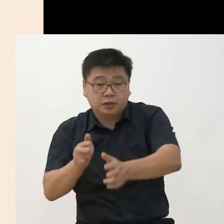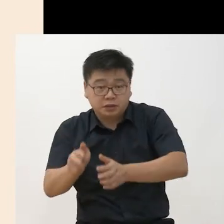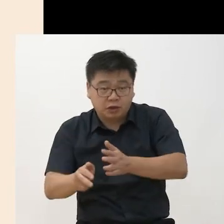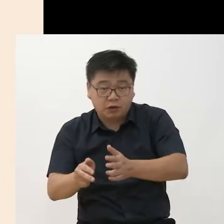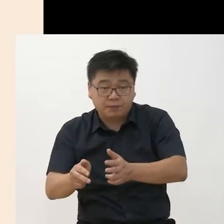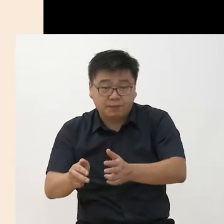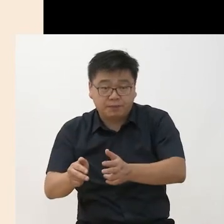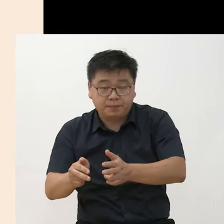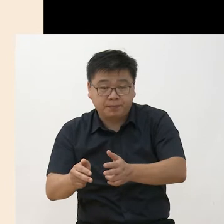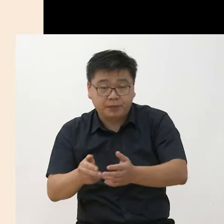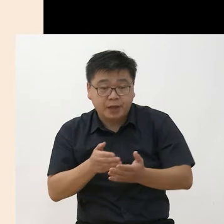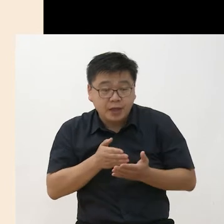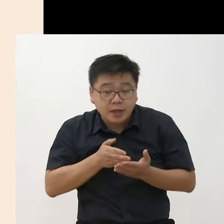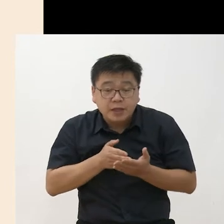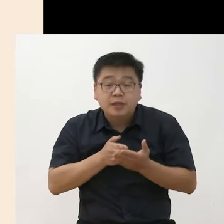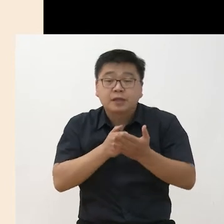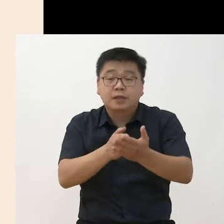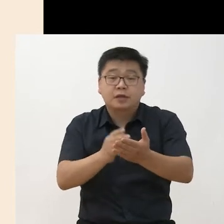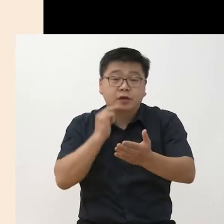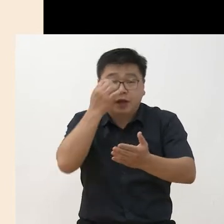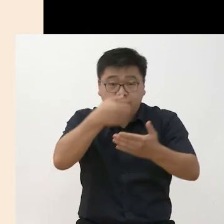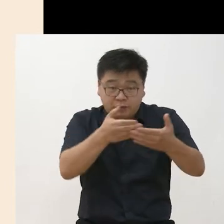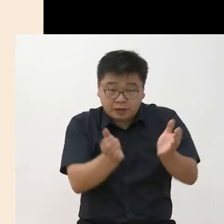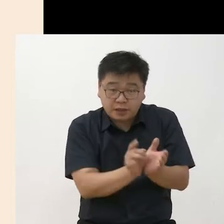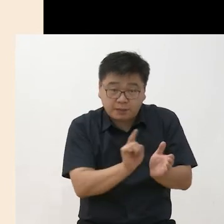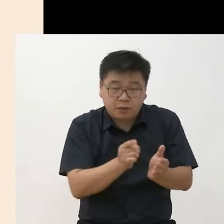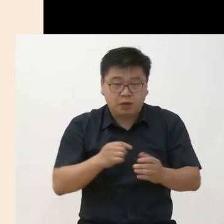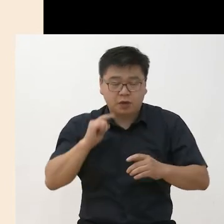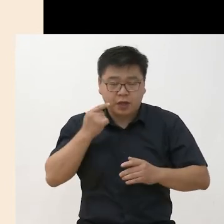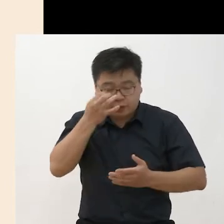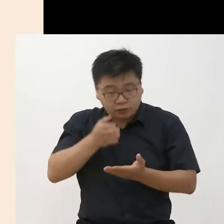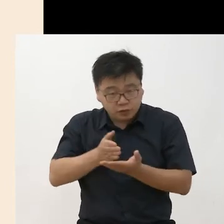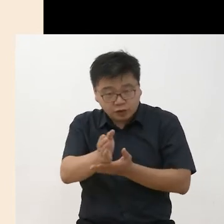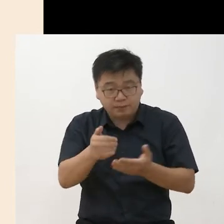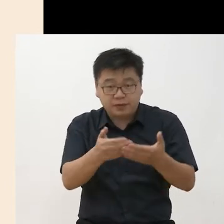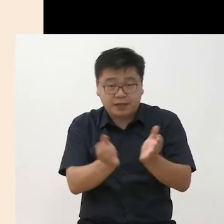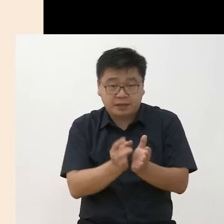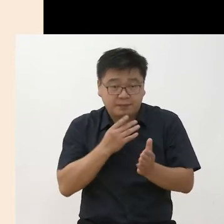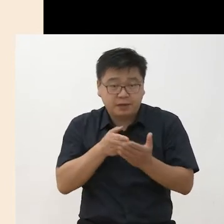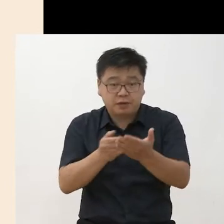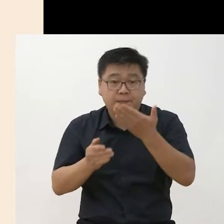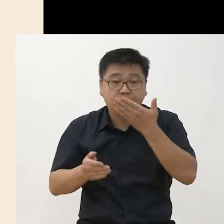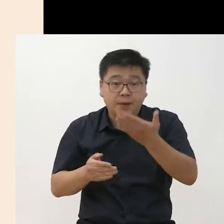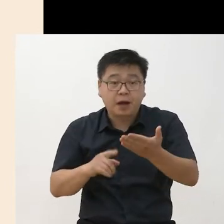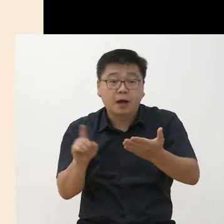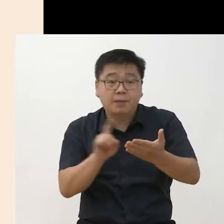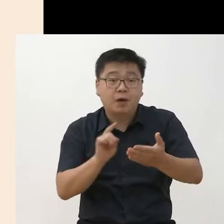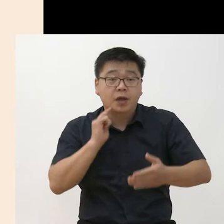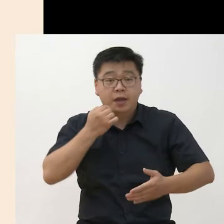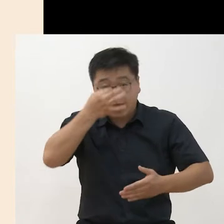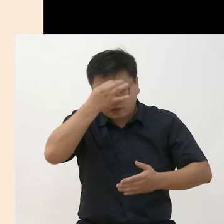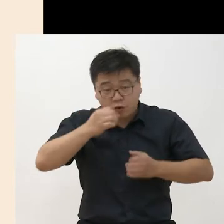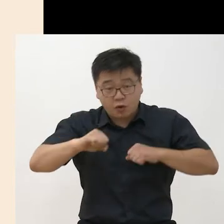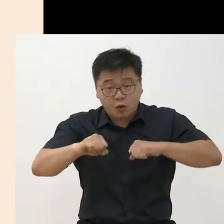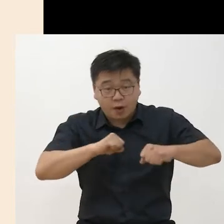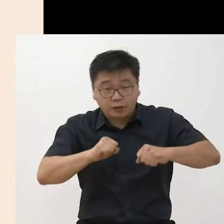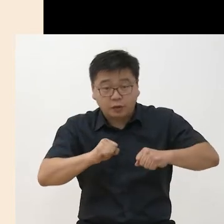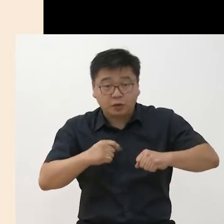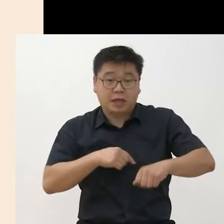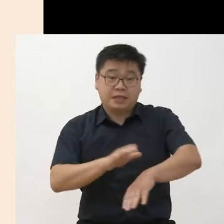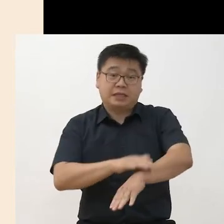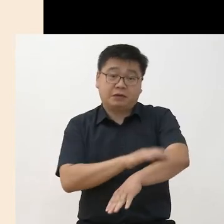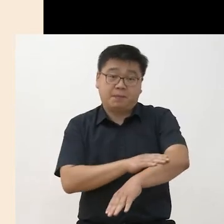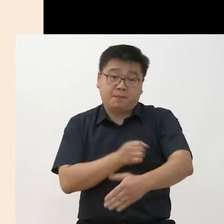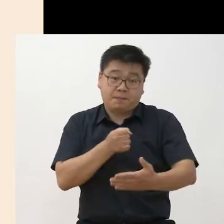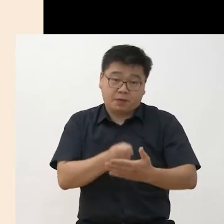신청하실 수 있는 예술단체는 예술전문단체이며 예술전문단체는 예술활동을 직업으로 삼아